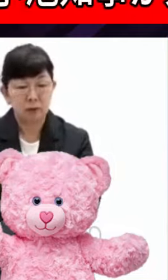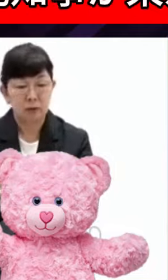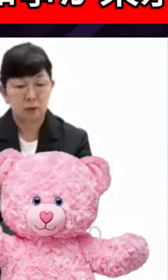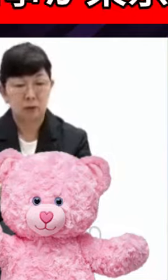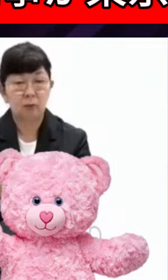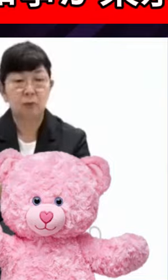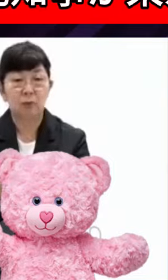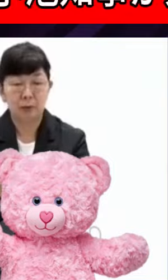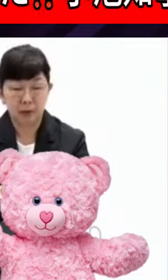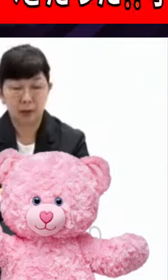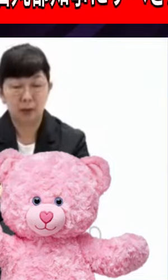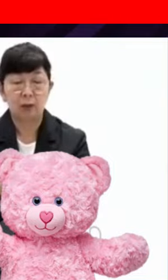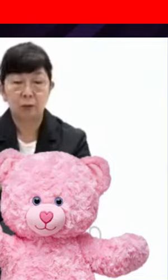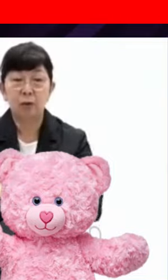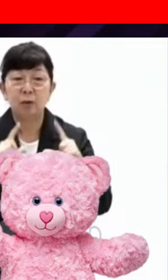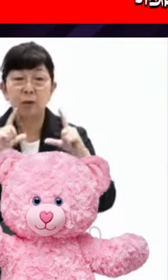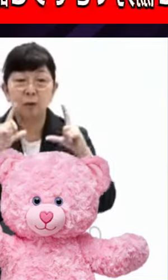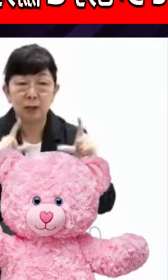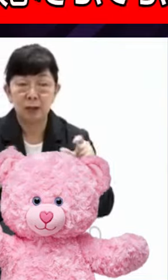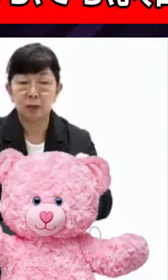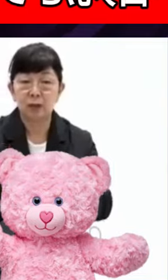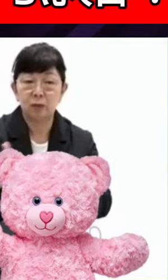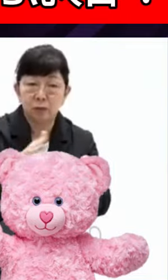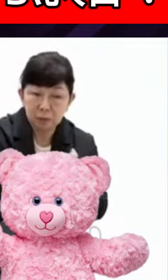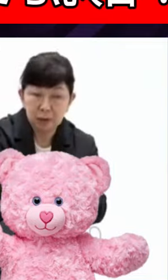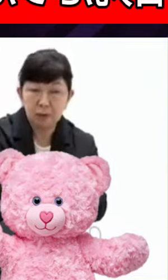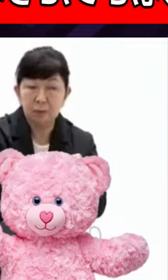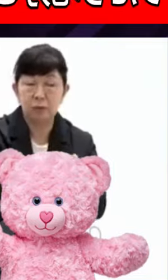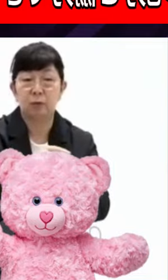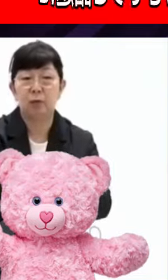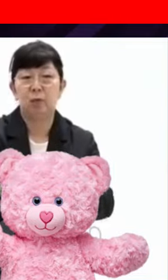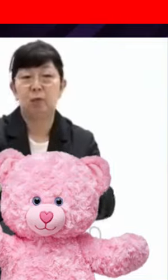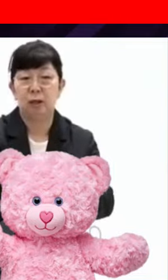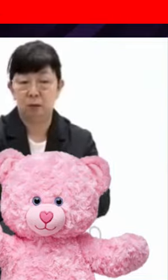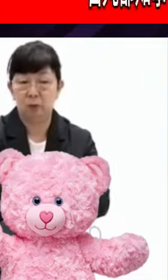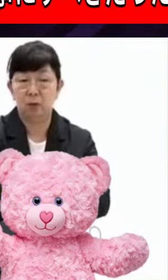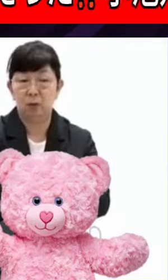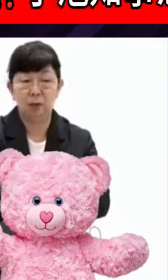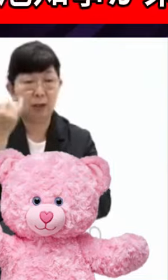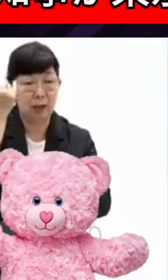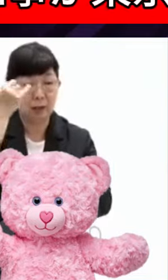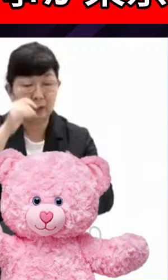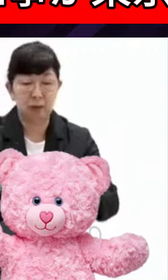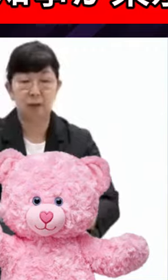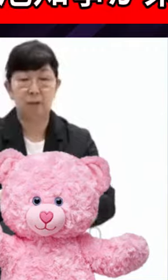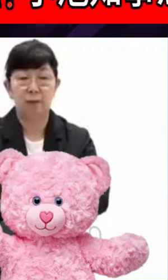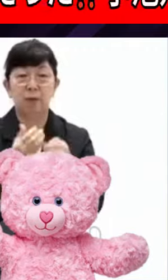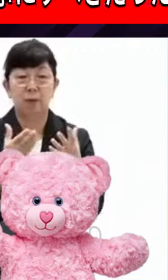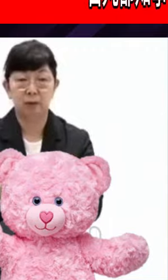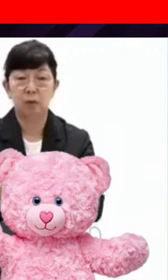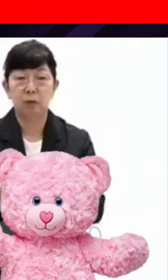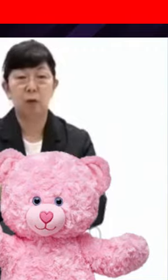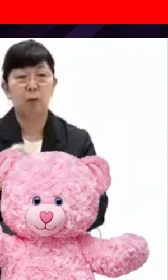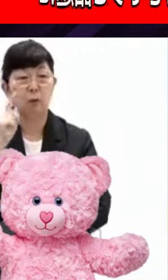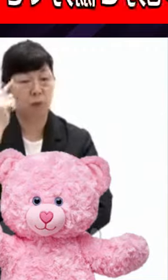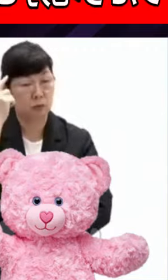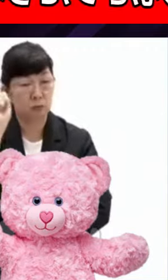にも載せる形で話がまとまったかと思うんですけれども、この結論への知事の受け止めをまず聞かせてください